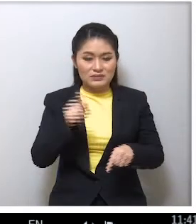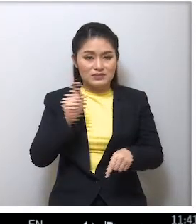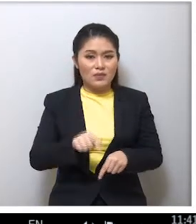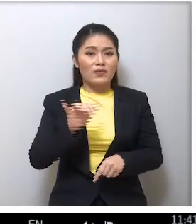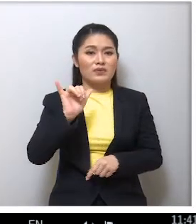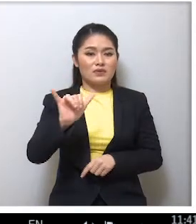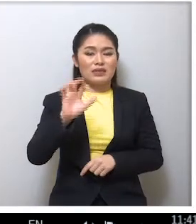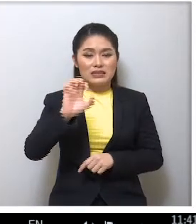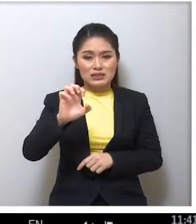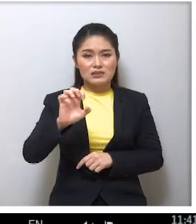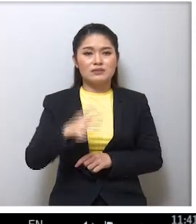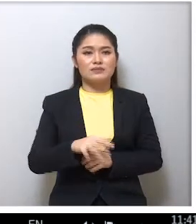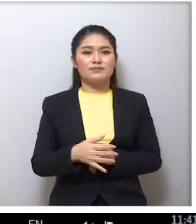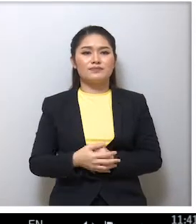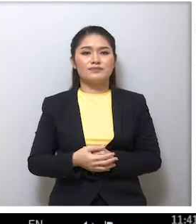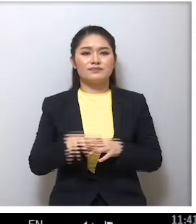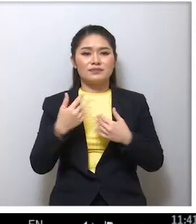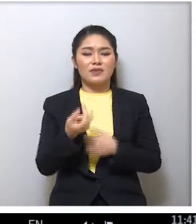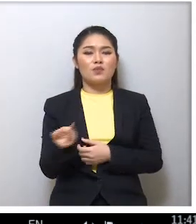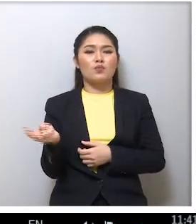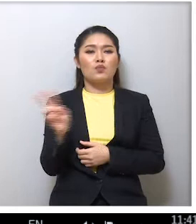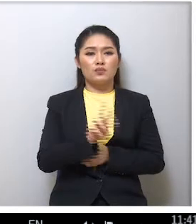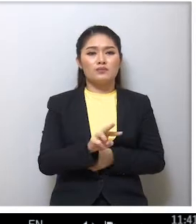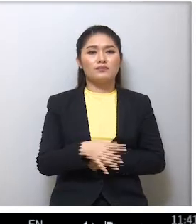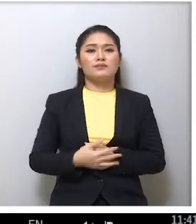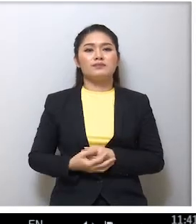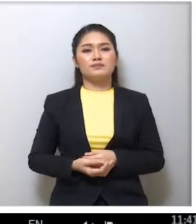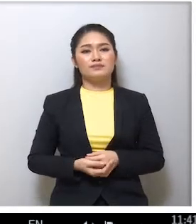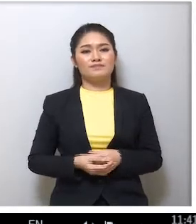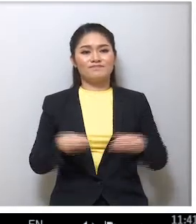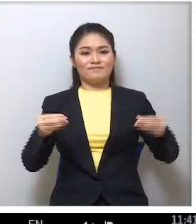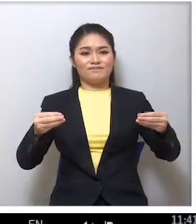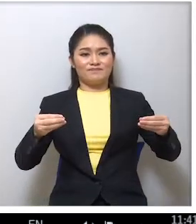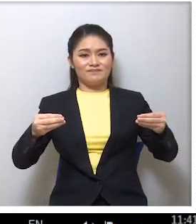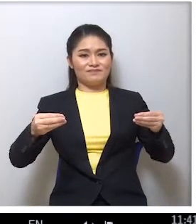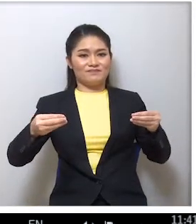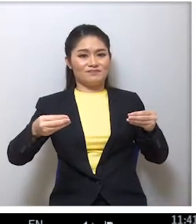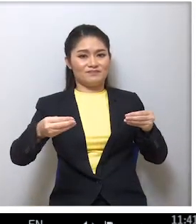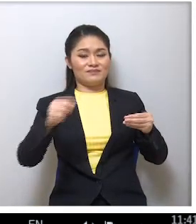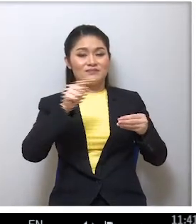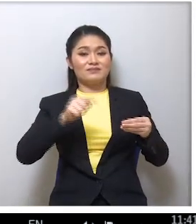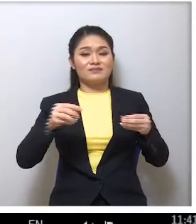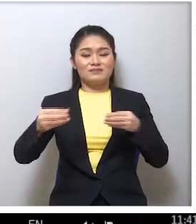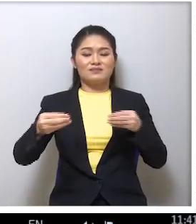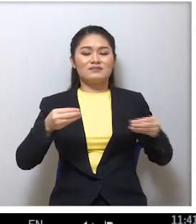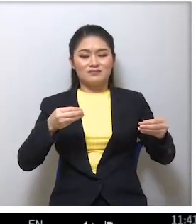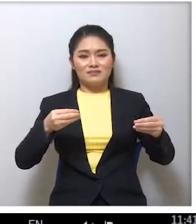ากนั้นให้เราจับหมุนนะครับจับหมุนในแกนนี้ในแกน Z นะครับ